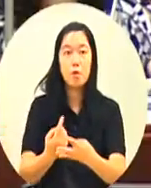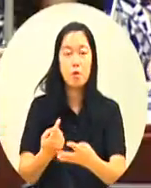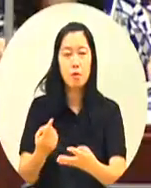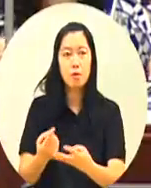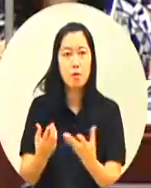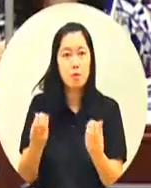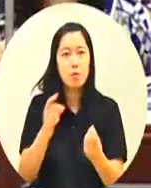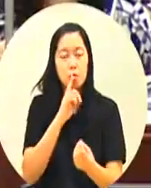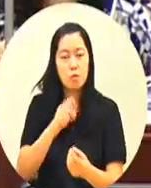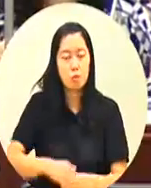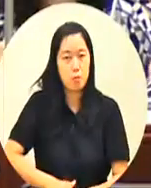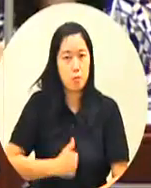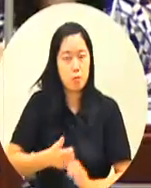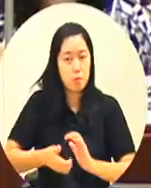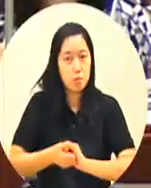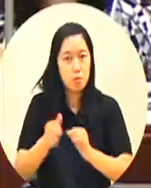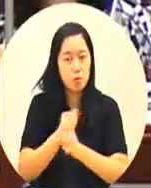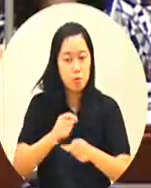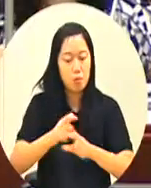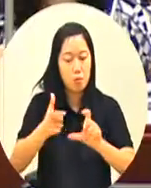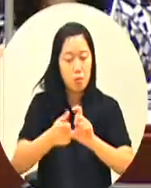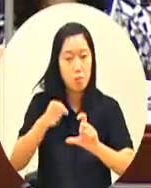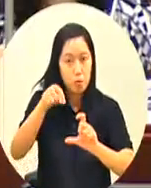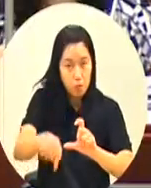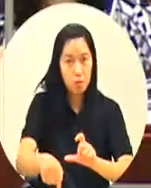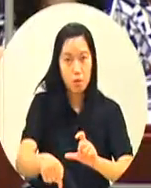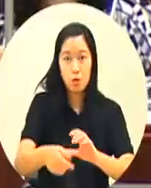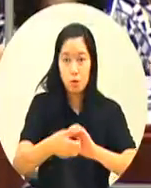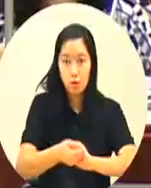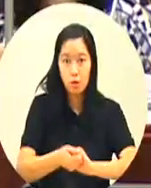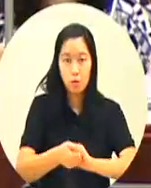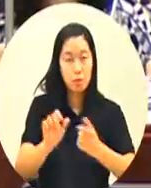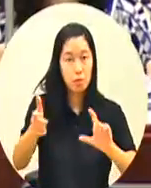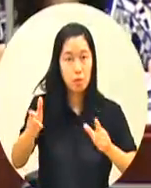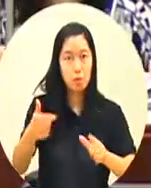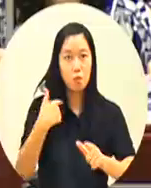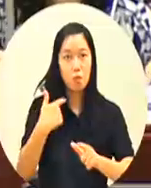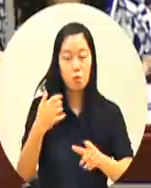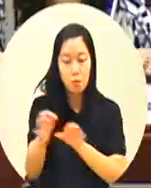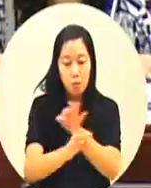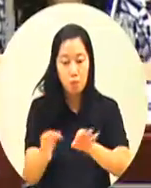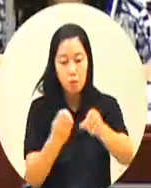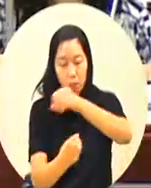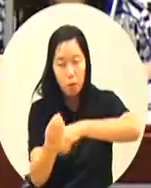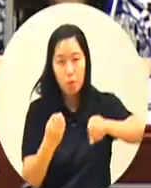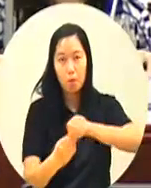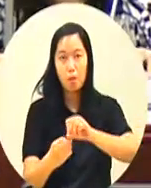说一定要园区才能做。好，循环经济有两大段，一大段